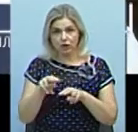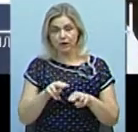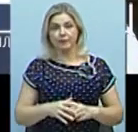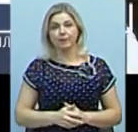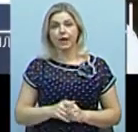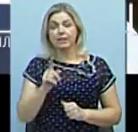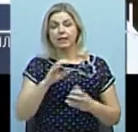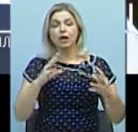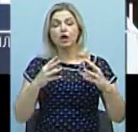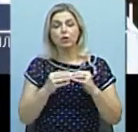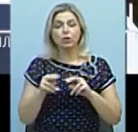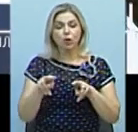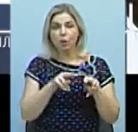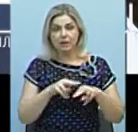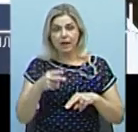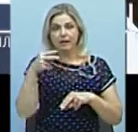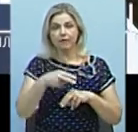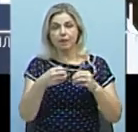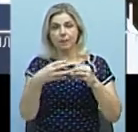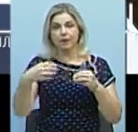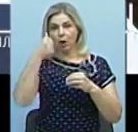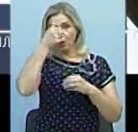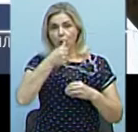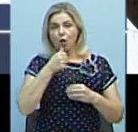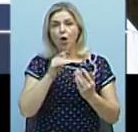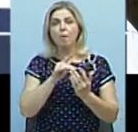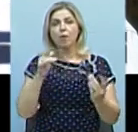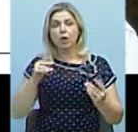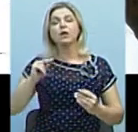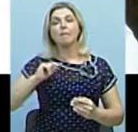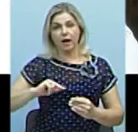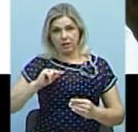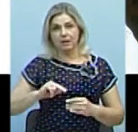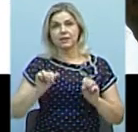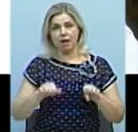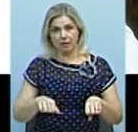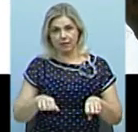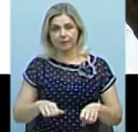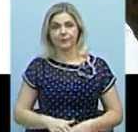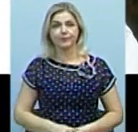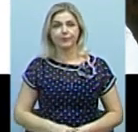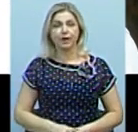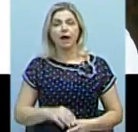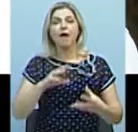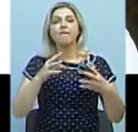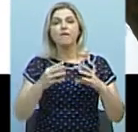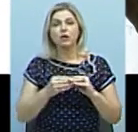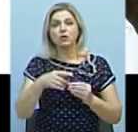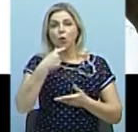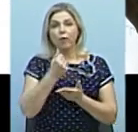результатами обстеження 2015 року міст працездатний. Висновки